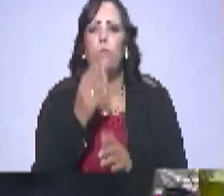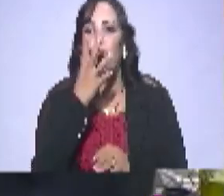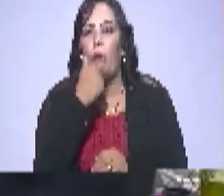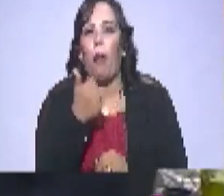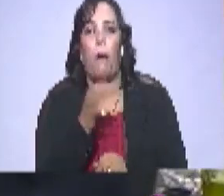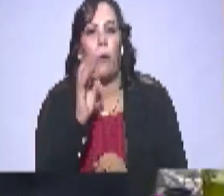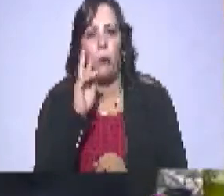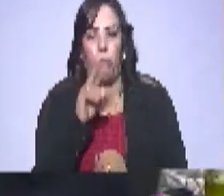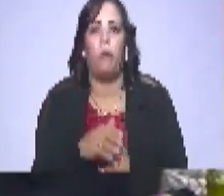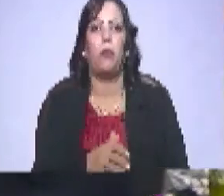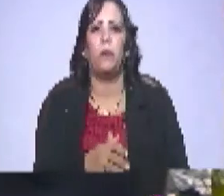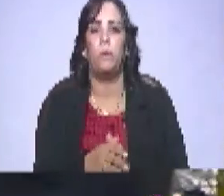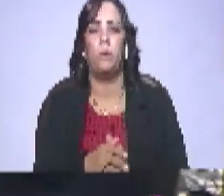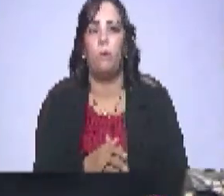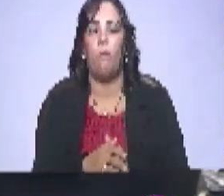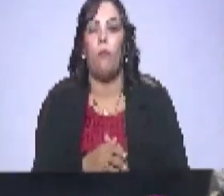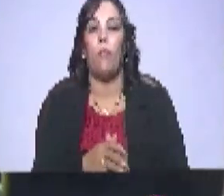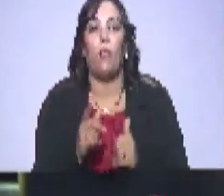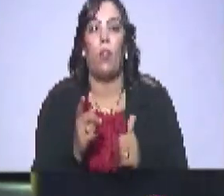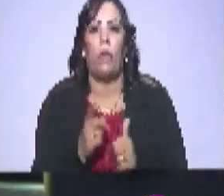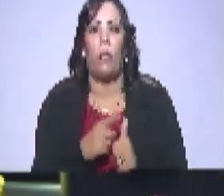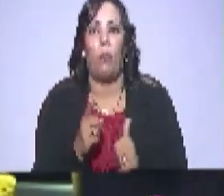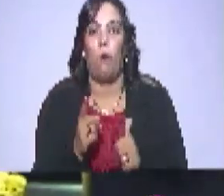على السريع. حطينا هنا